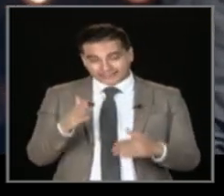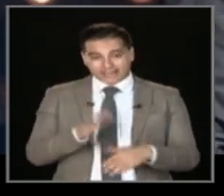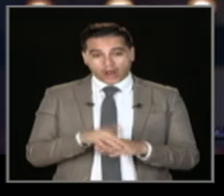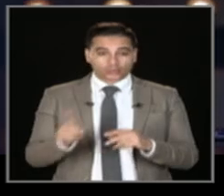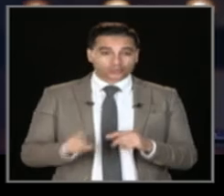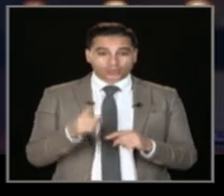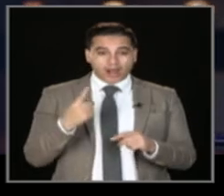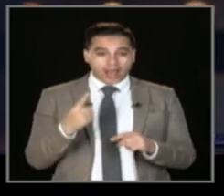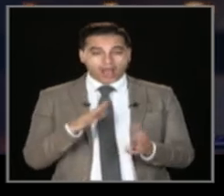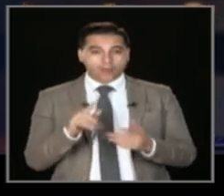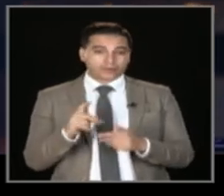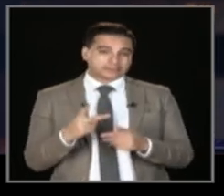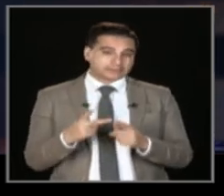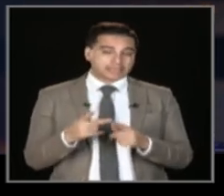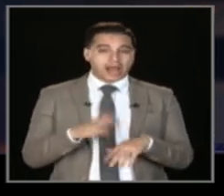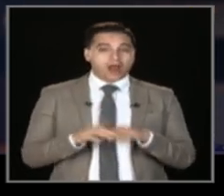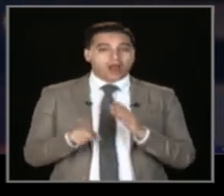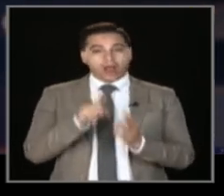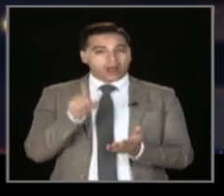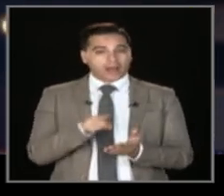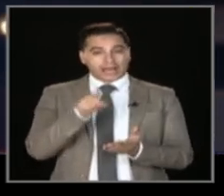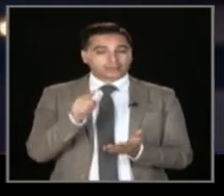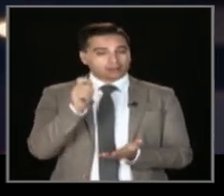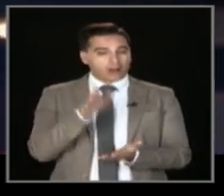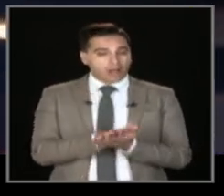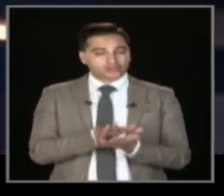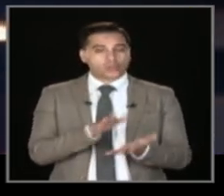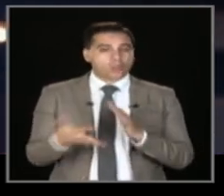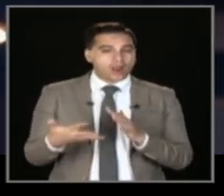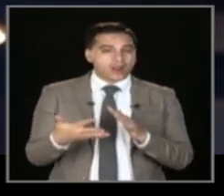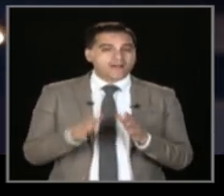أو اتنين من عجلة الحظ، ولا أبو سمبل هيحافظوا على